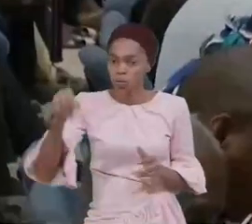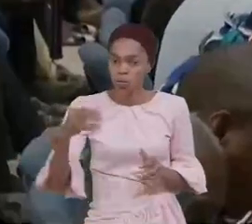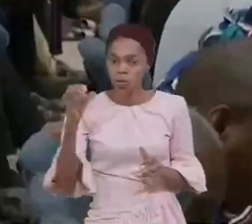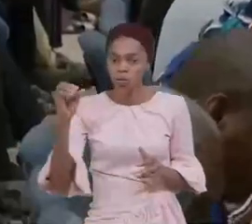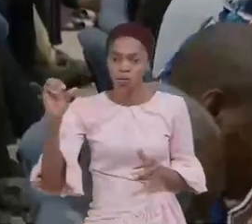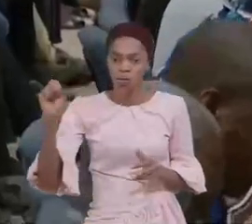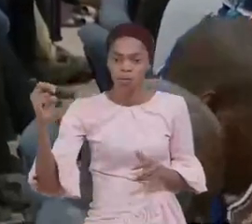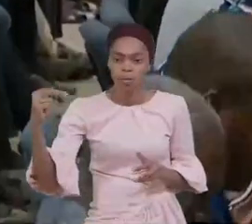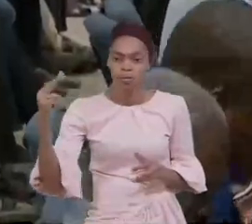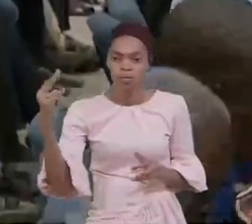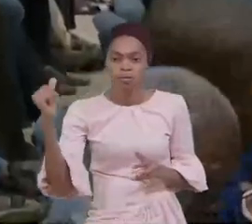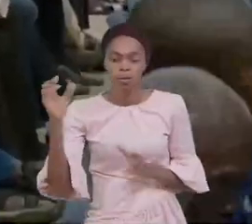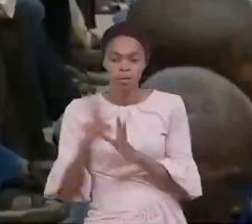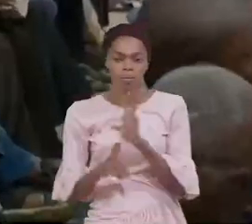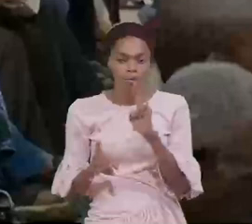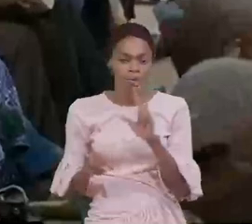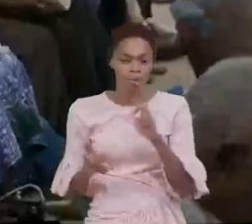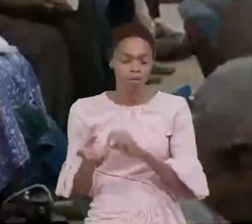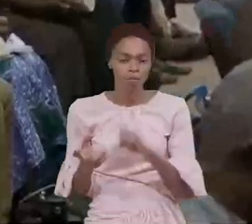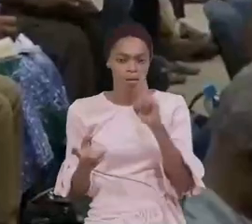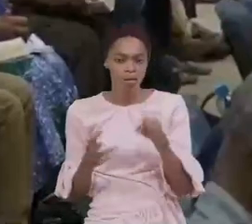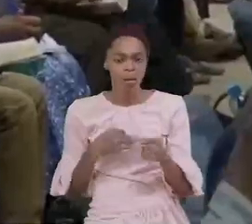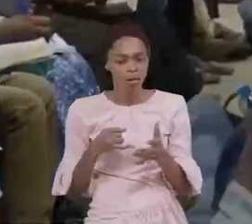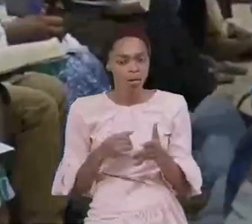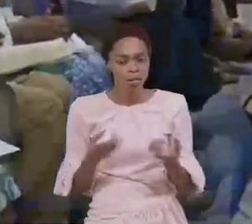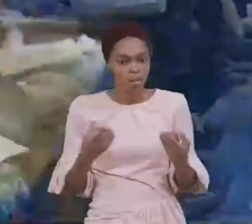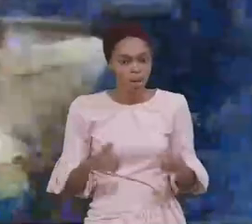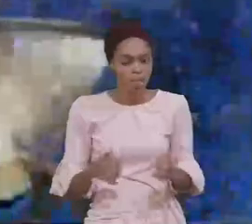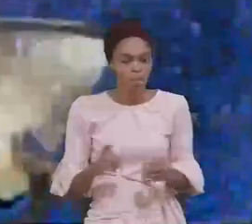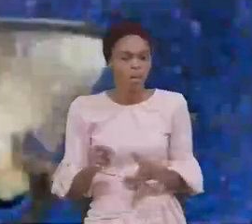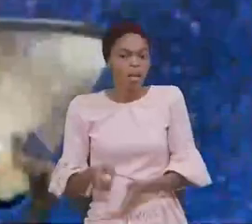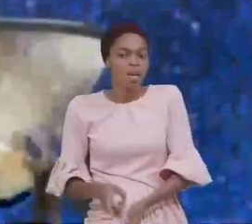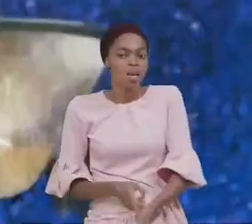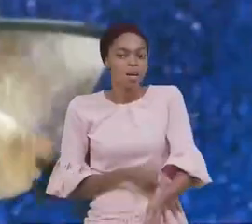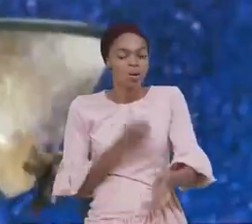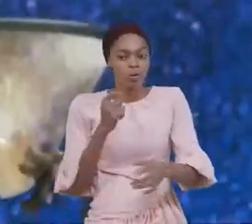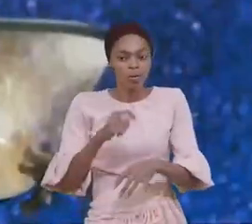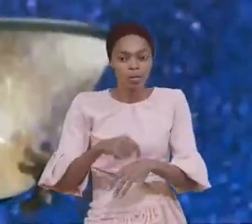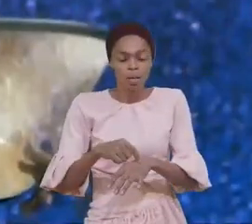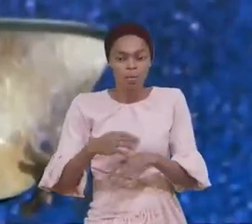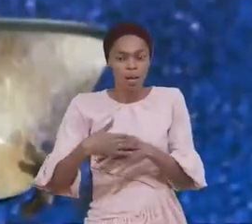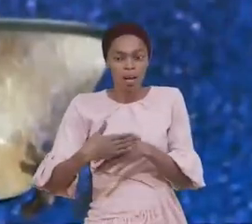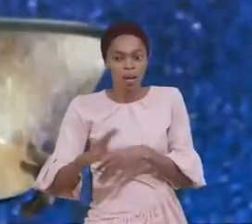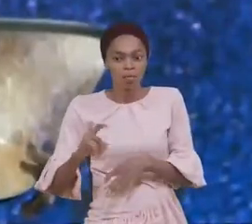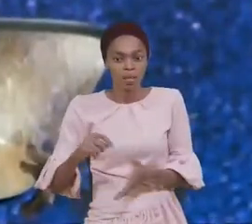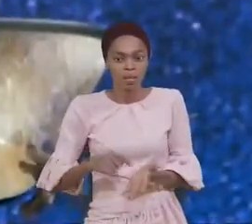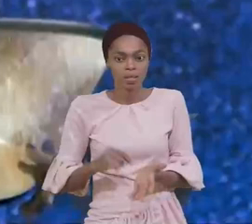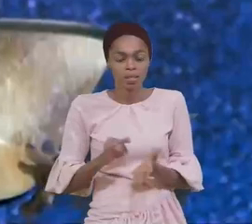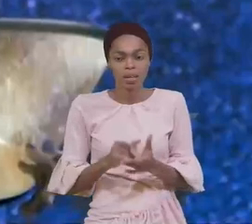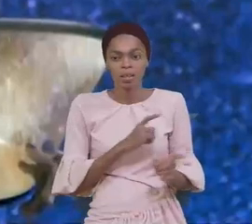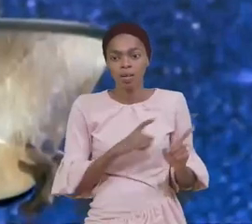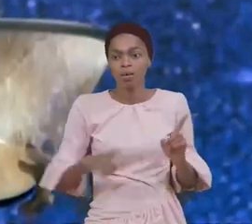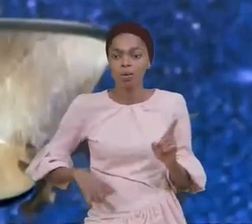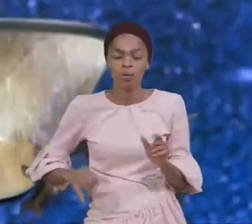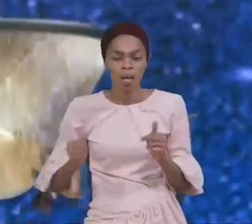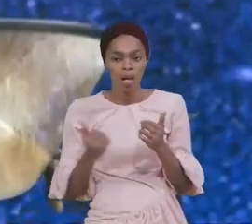23. Chapitre 23, verset 1. Depuis longtemps, l'Éternel avait donné du repos